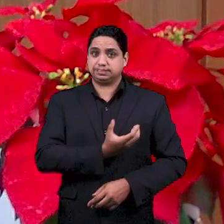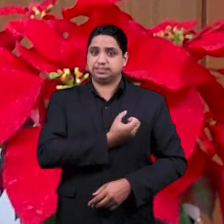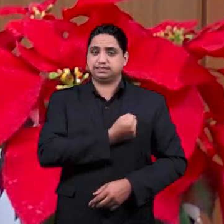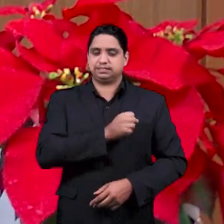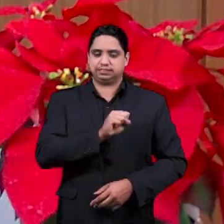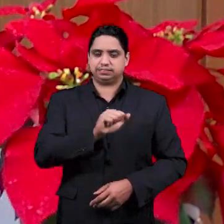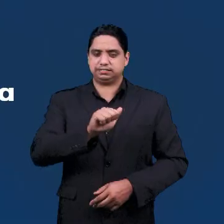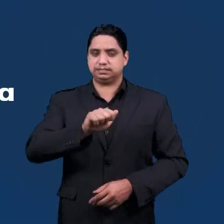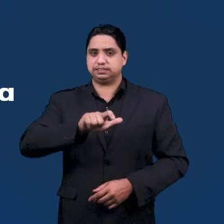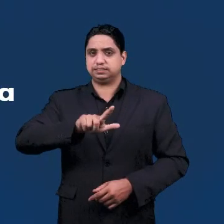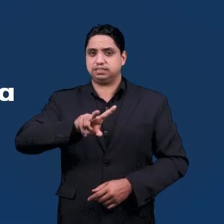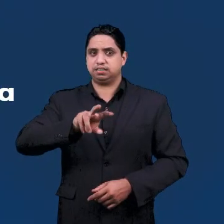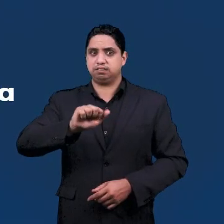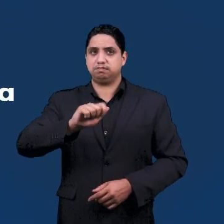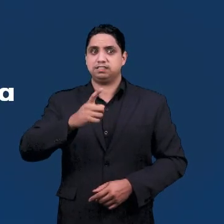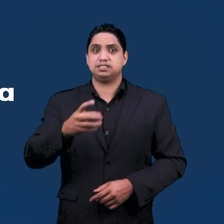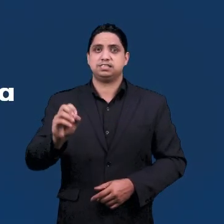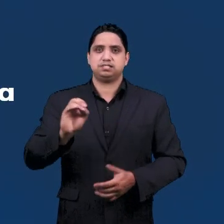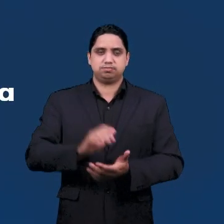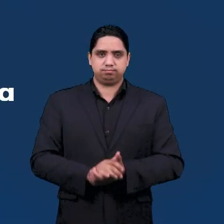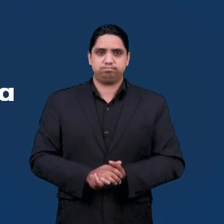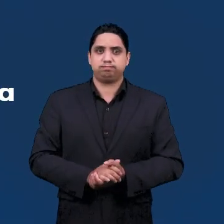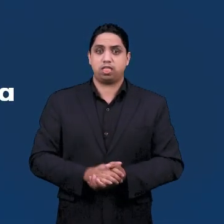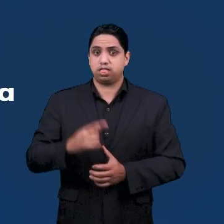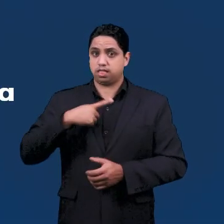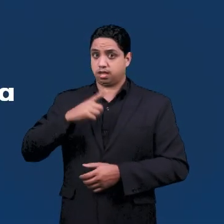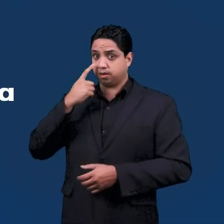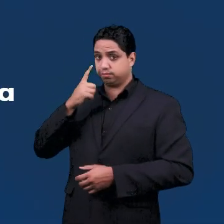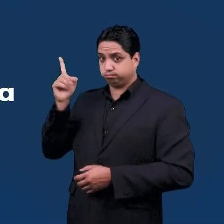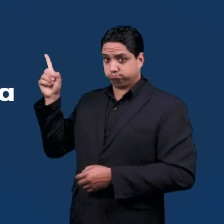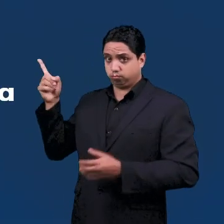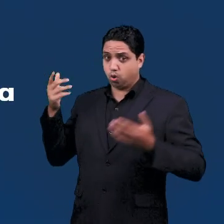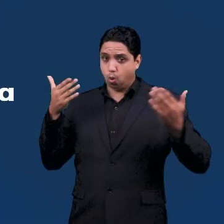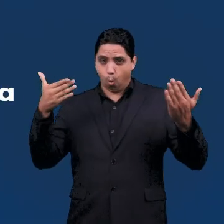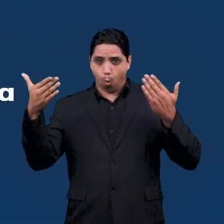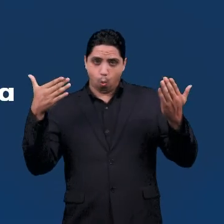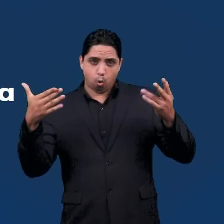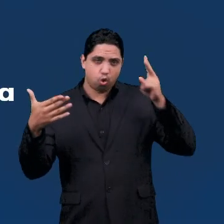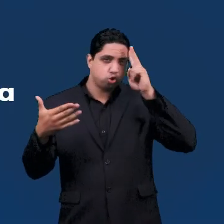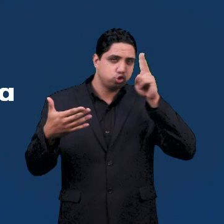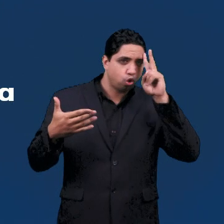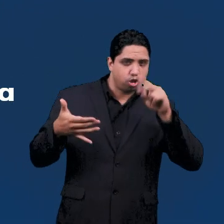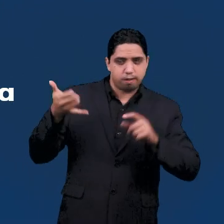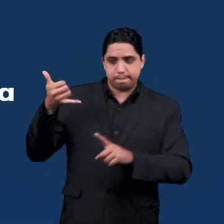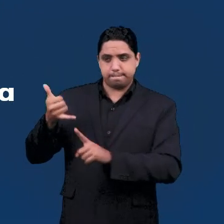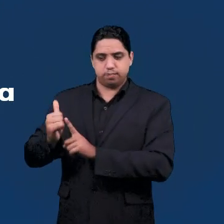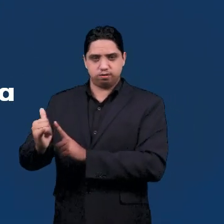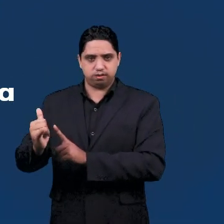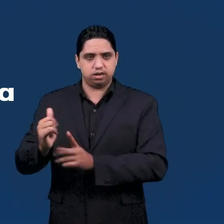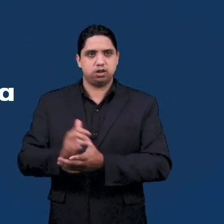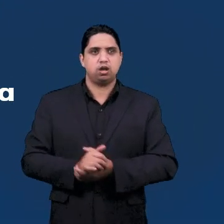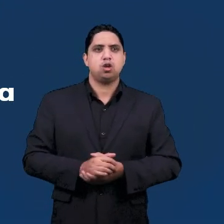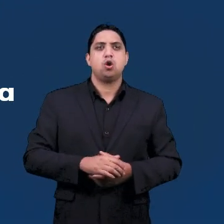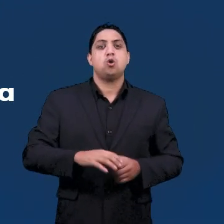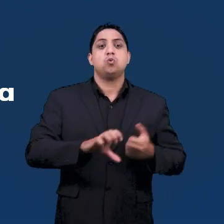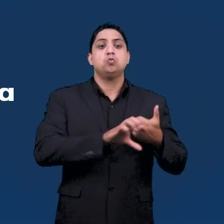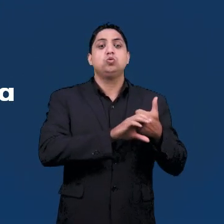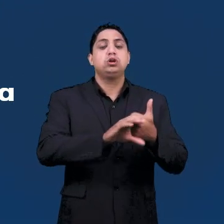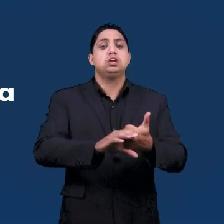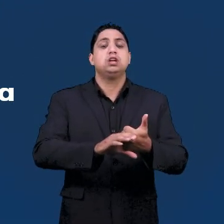спасения. Давайте увидим, что в христианстве